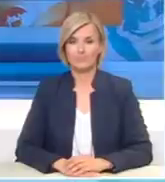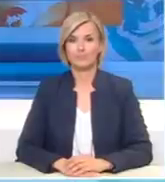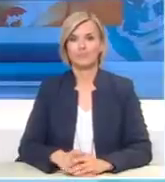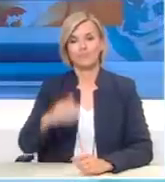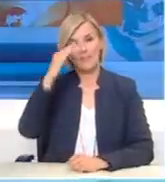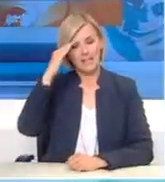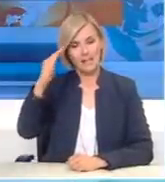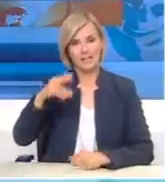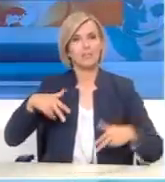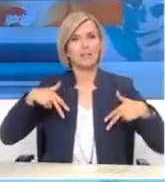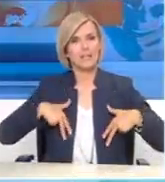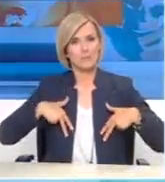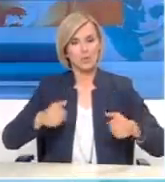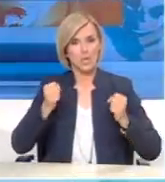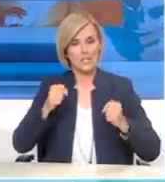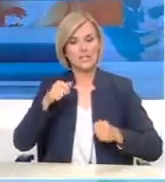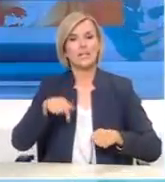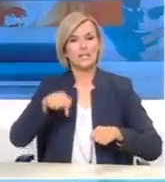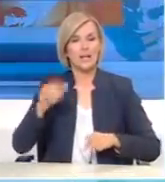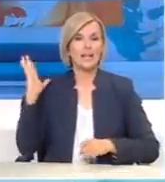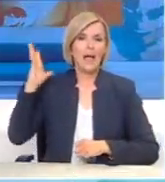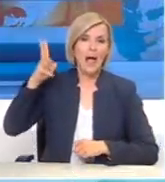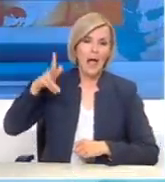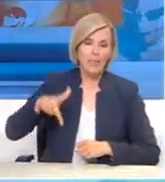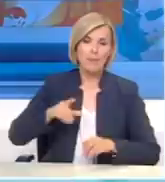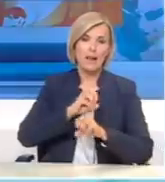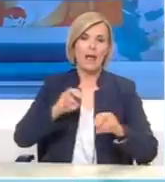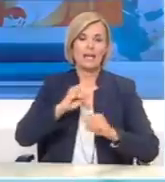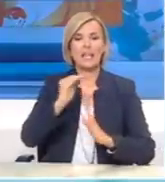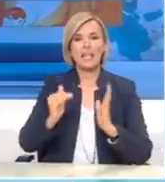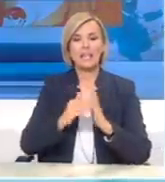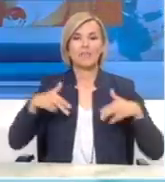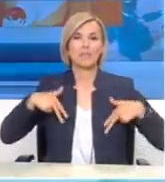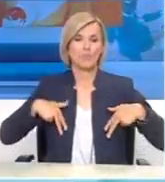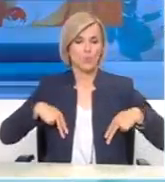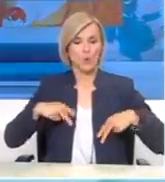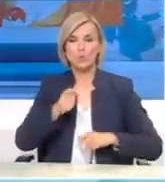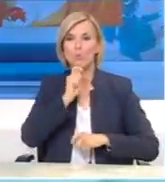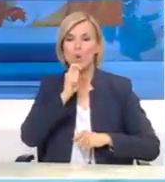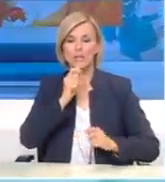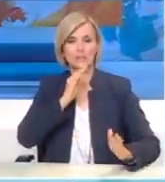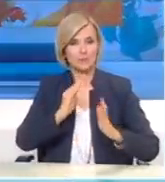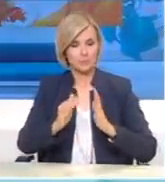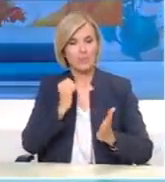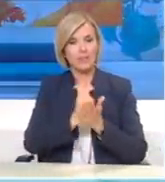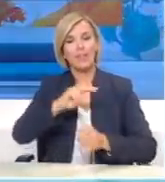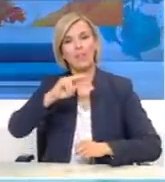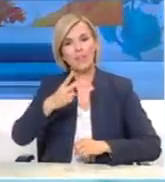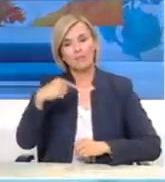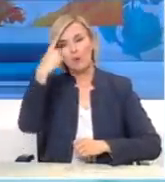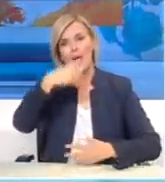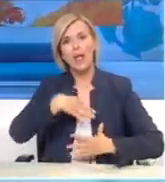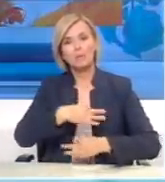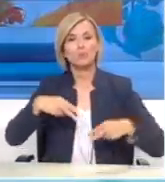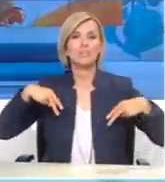Καλησπέρα σας από το Υπουργείο Υγείας. Ξεκινάει η καθημερινή ενημέρωση από τον Υφυπουργό Πολιτικής Προστασίας και Διαχείρισης Κρίσεων Νίκο Χαρδαλιά και τον